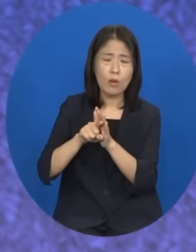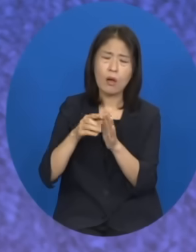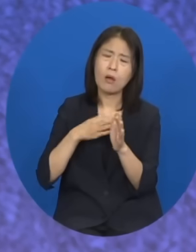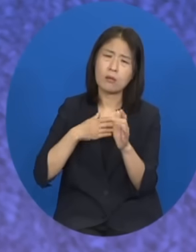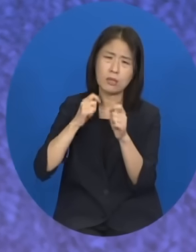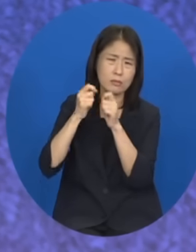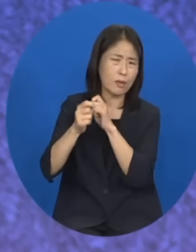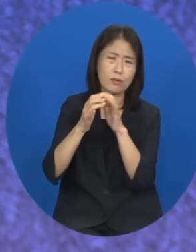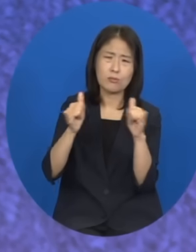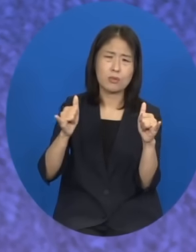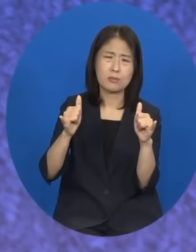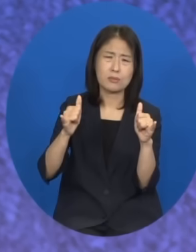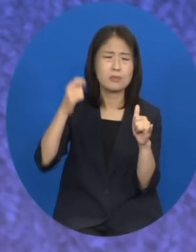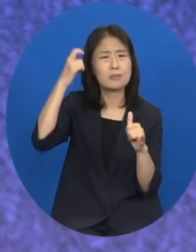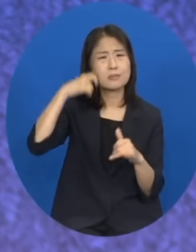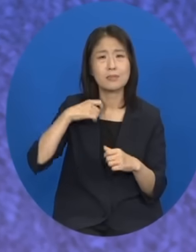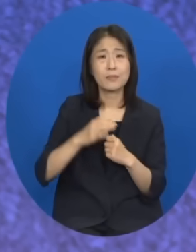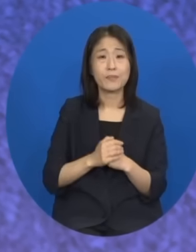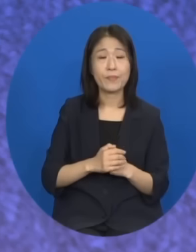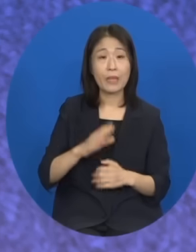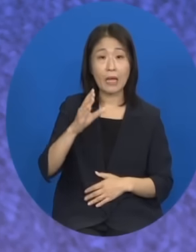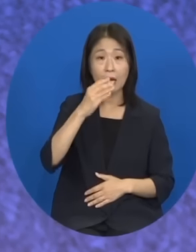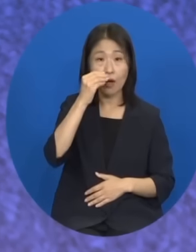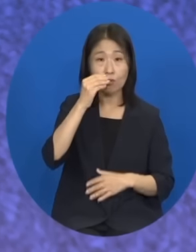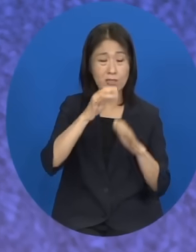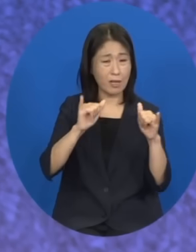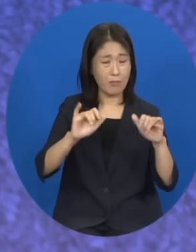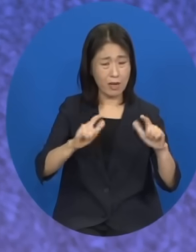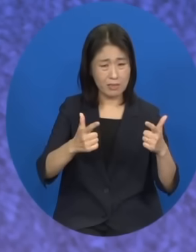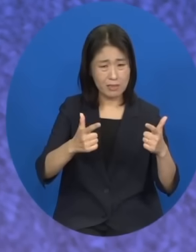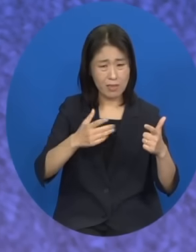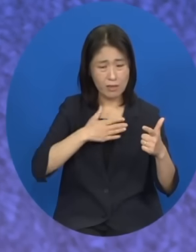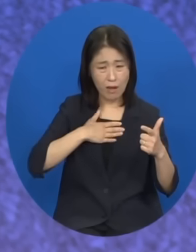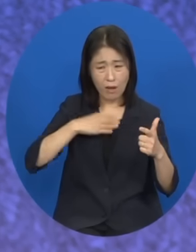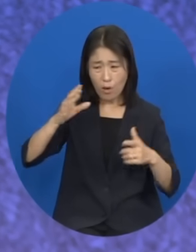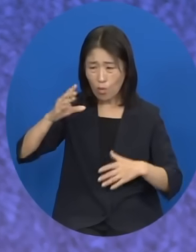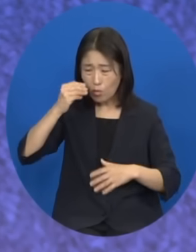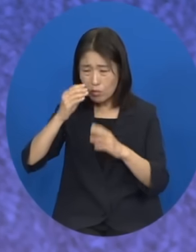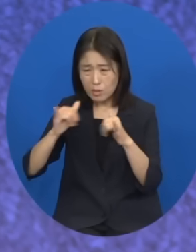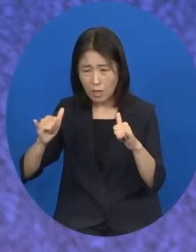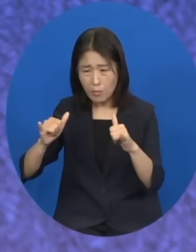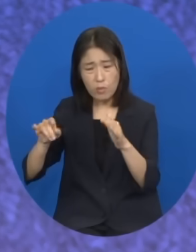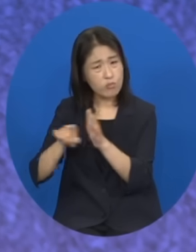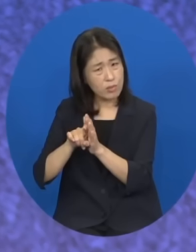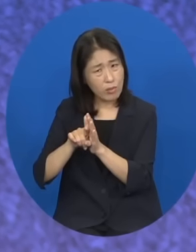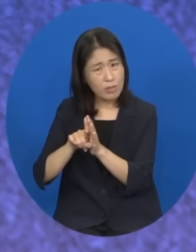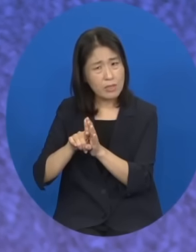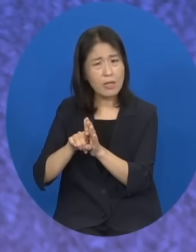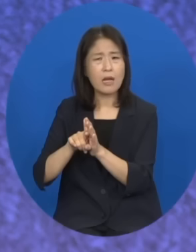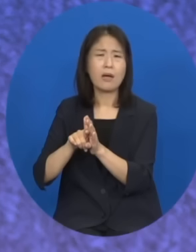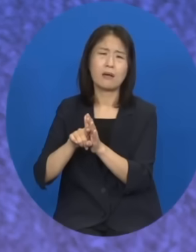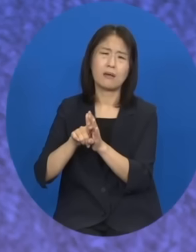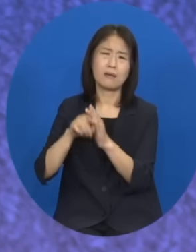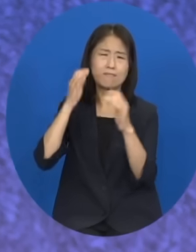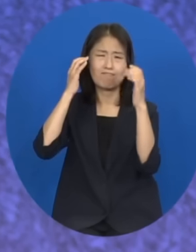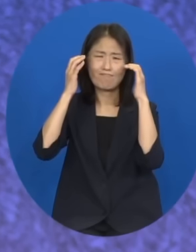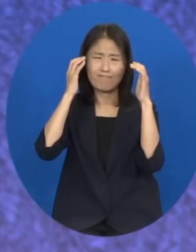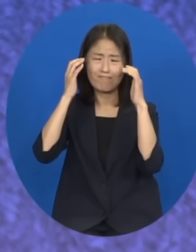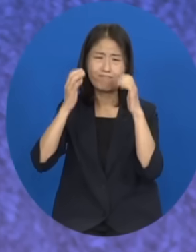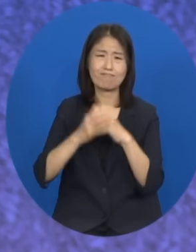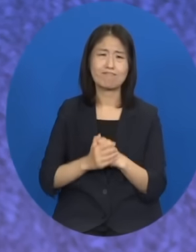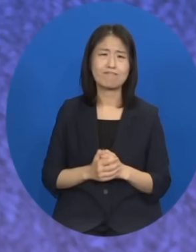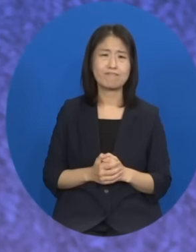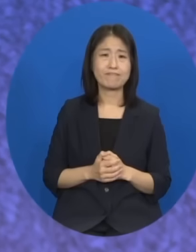느낌이다. 거룩하지 않으면서 내가 거룩하다고 믿으라. 그건 사기꾼이잖아.